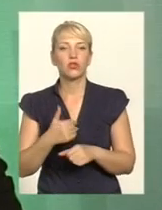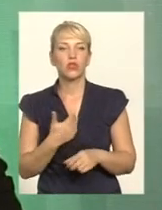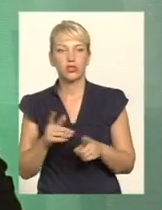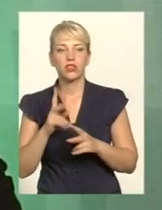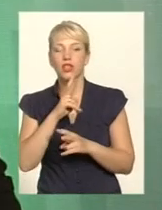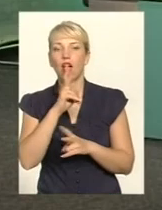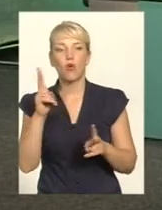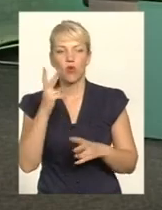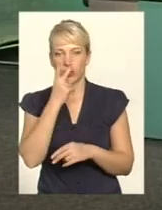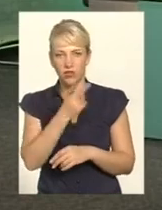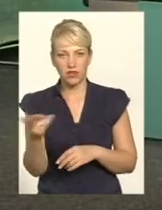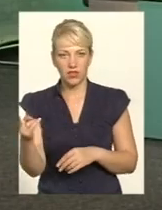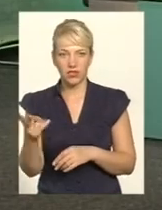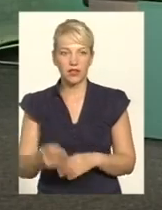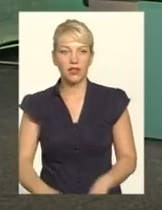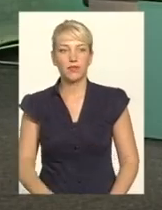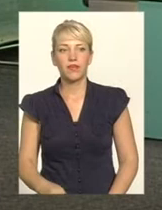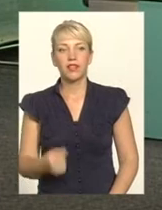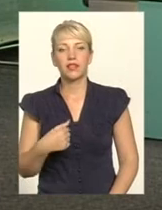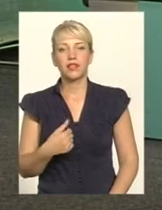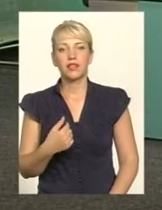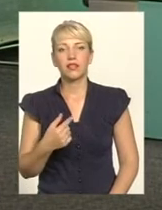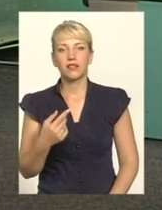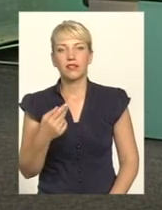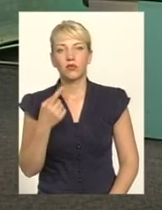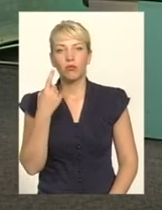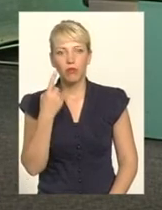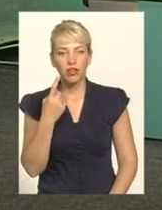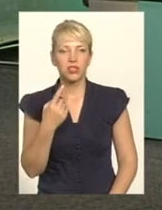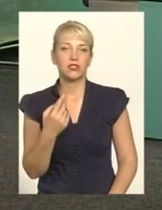кого дивитись? Напевно, обняти цю дитину, пожаліти її.